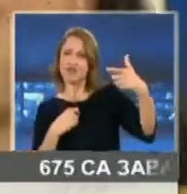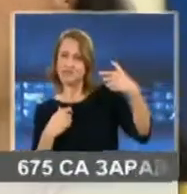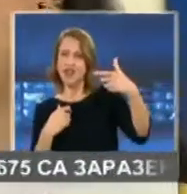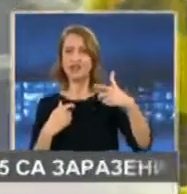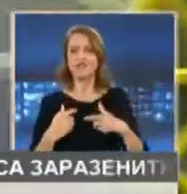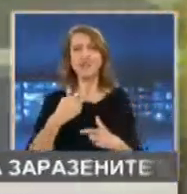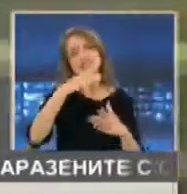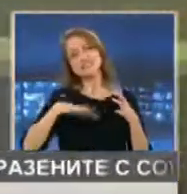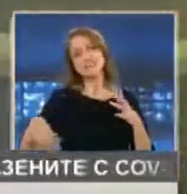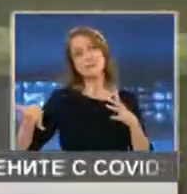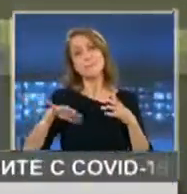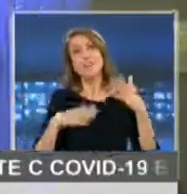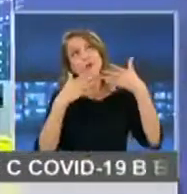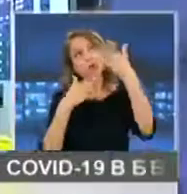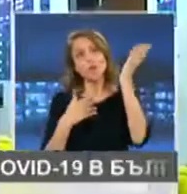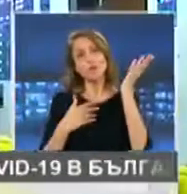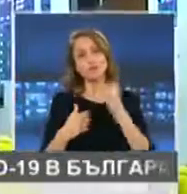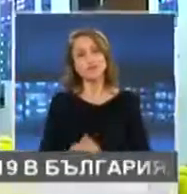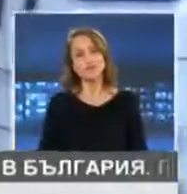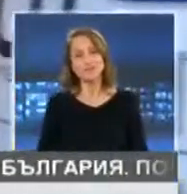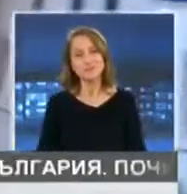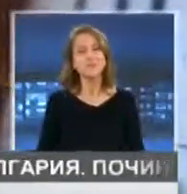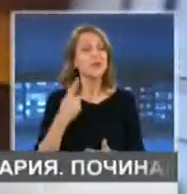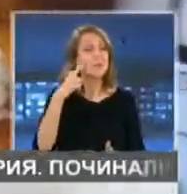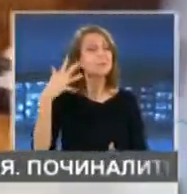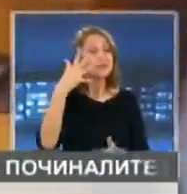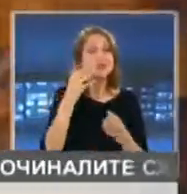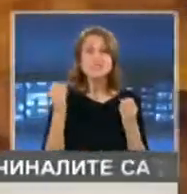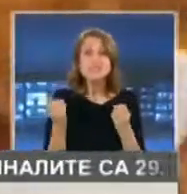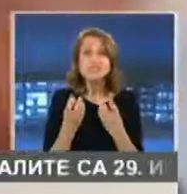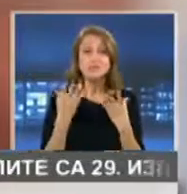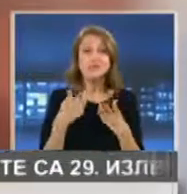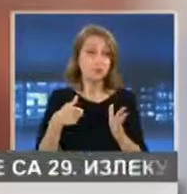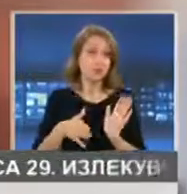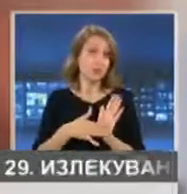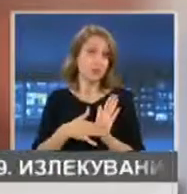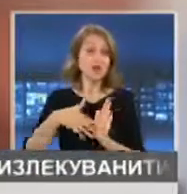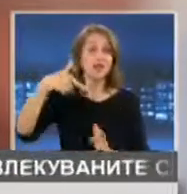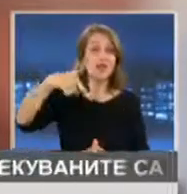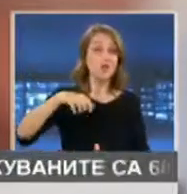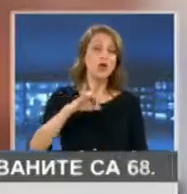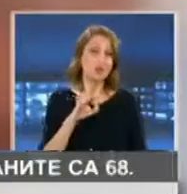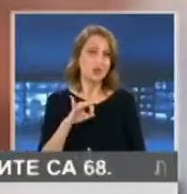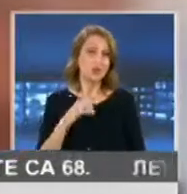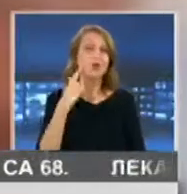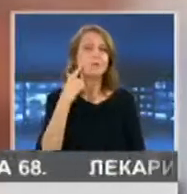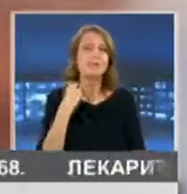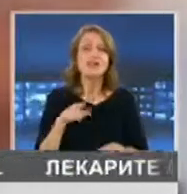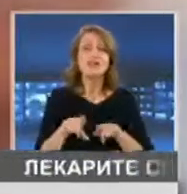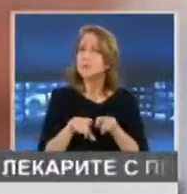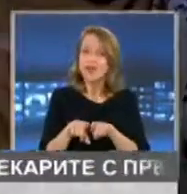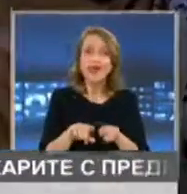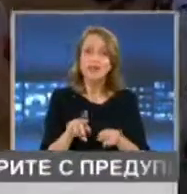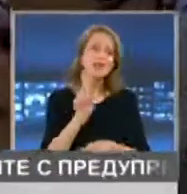от космоса. Мечтите се сбъдват, доказва го първият ни космонавт Георги Иванов. Млади приятели, не се отказвайте